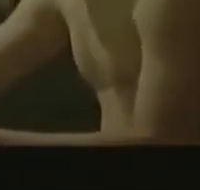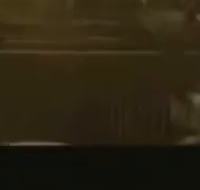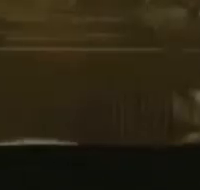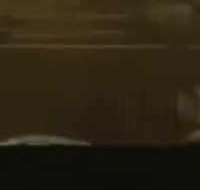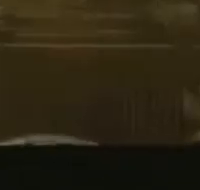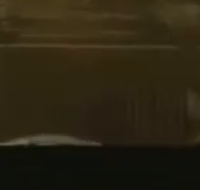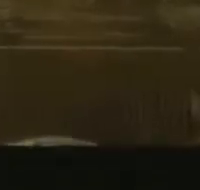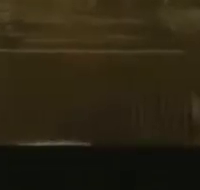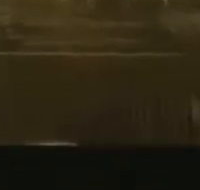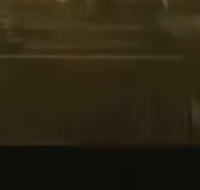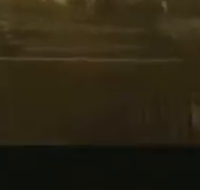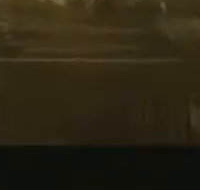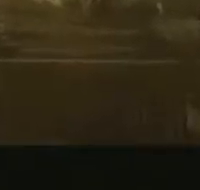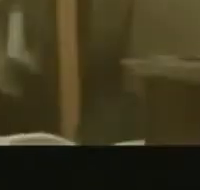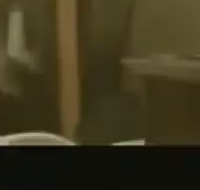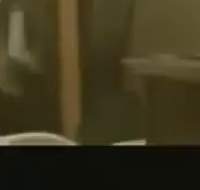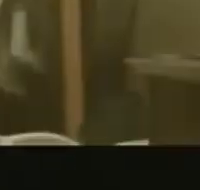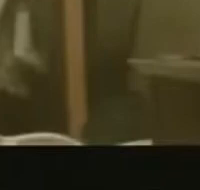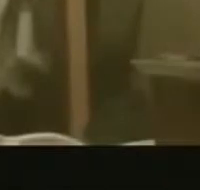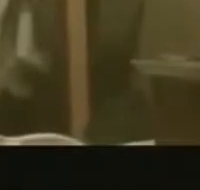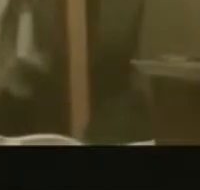จะไม่ได้อะไรเลย